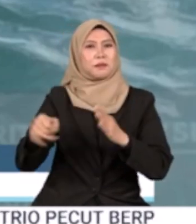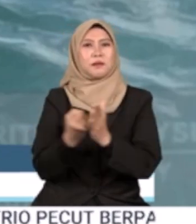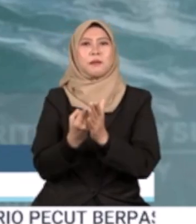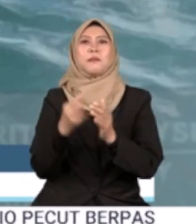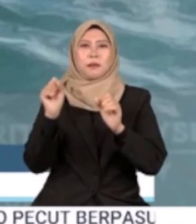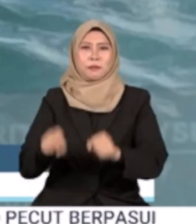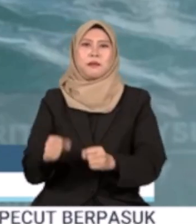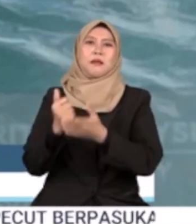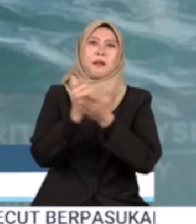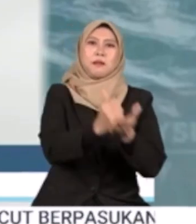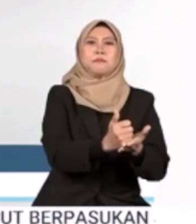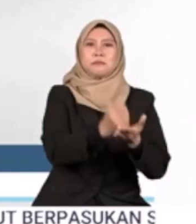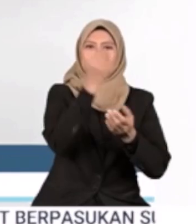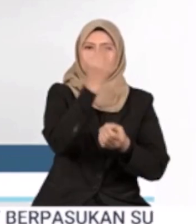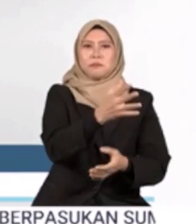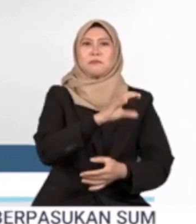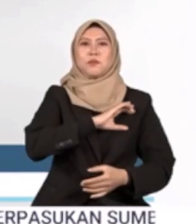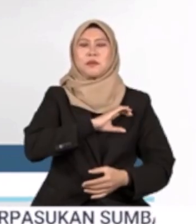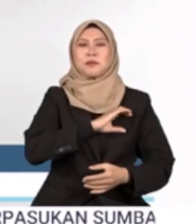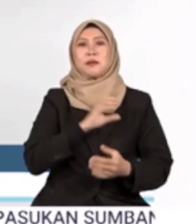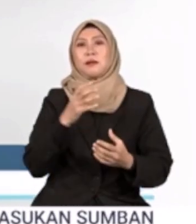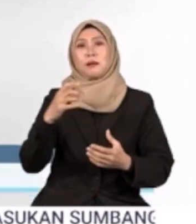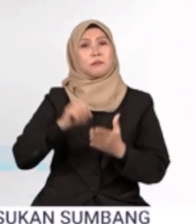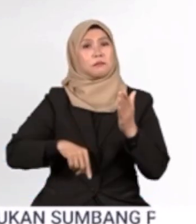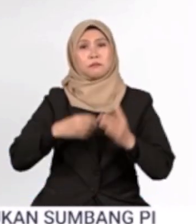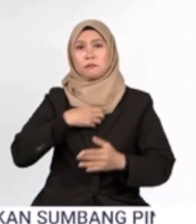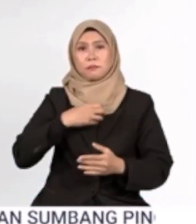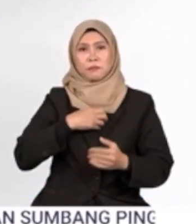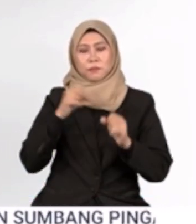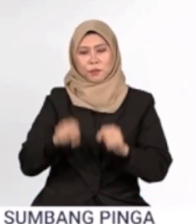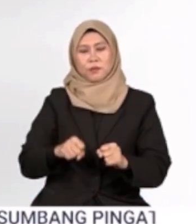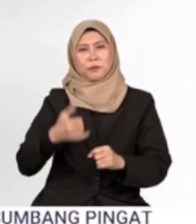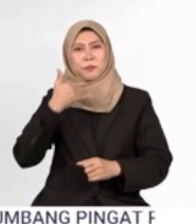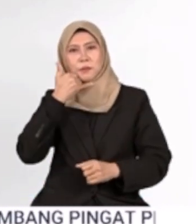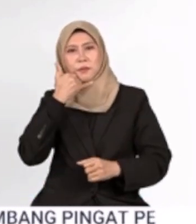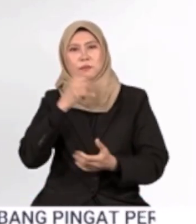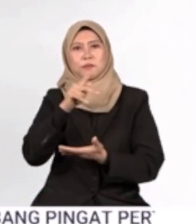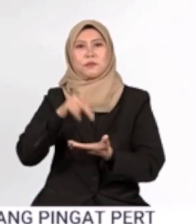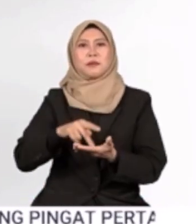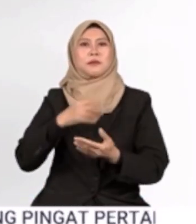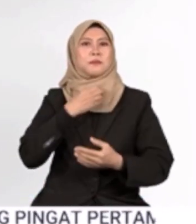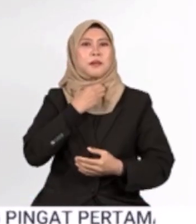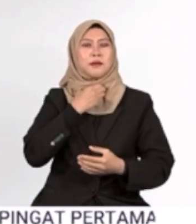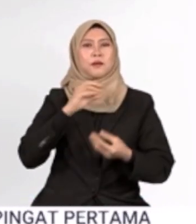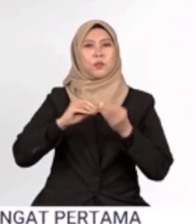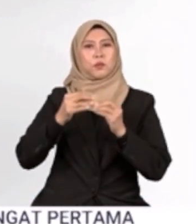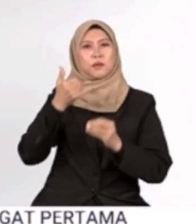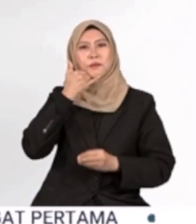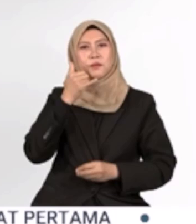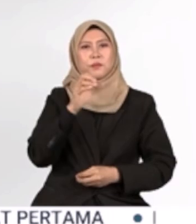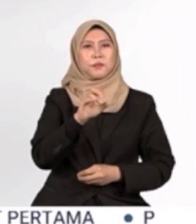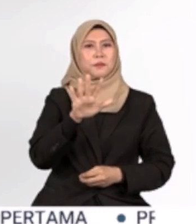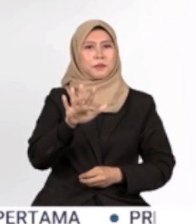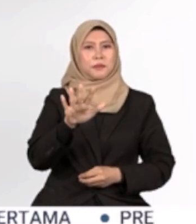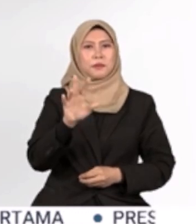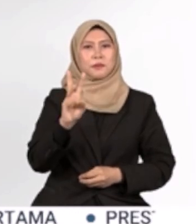membantu siasatan sebarang maklumat dan aduan boleh menghubungi pusat operasi maritim Negeri perak di talian